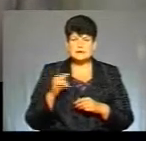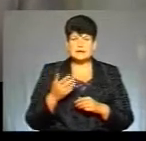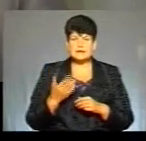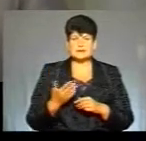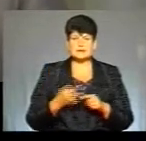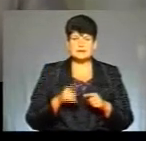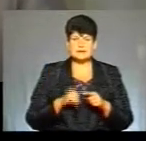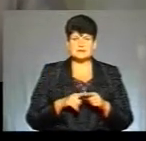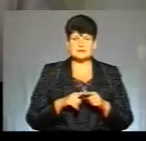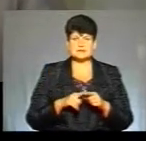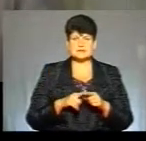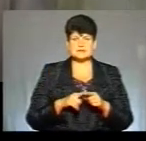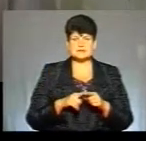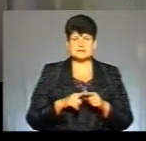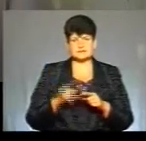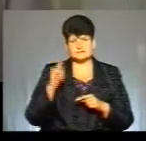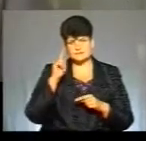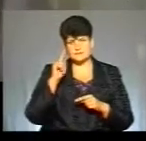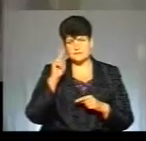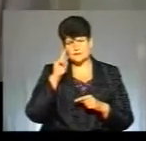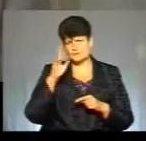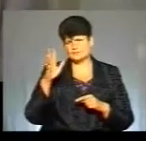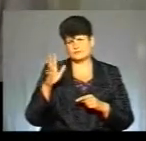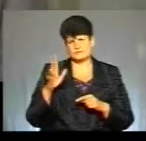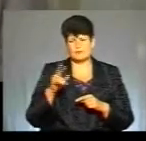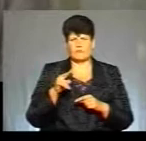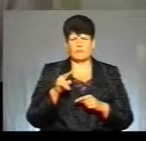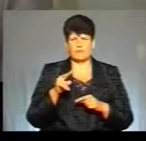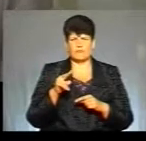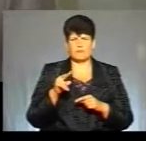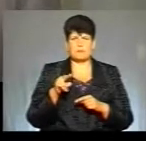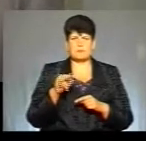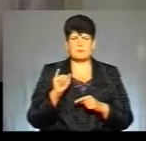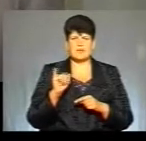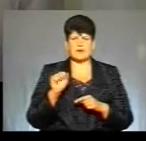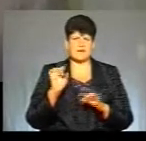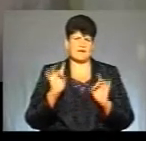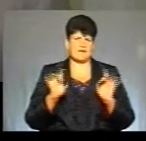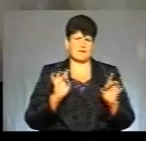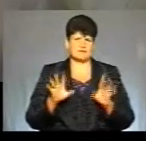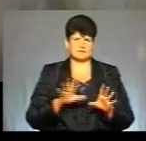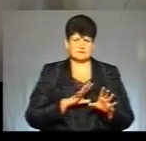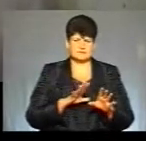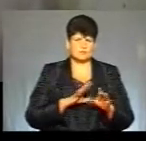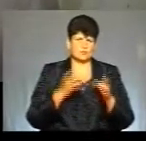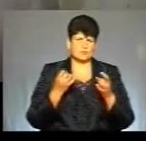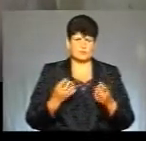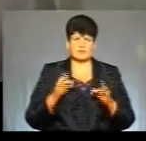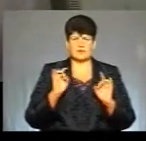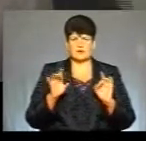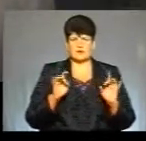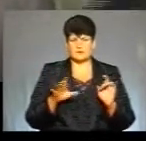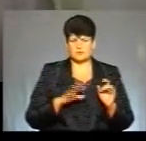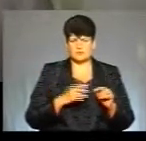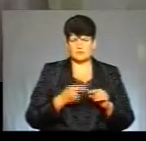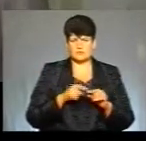це абсолютний популізм був сьогодні. Абсолютний популізм, знаєте, і такі маргіналізація відбулася сьогодні